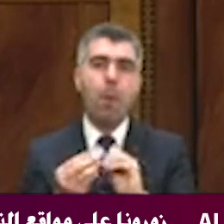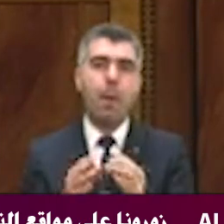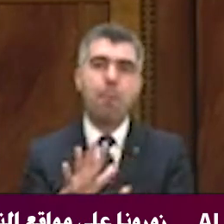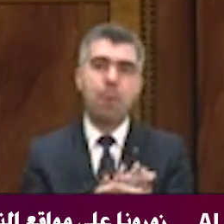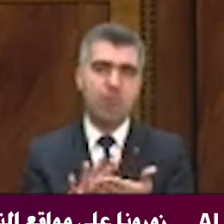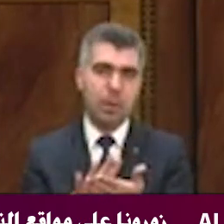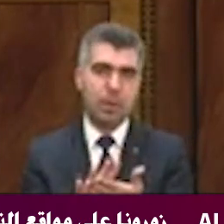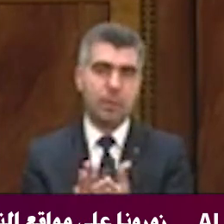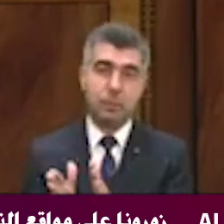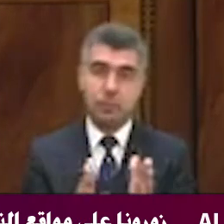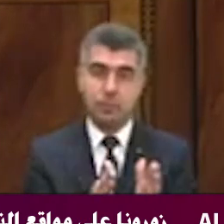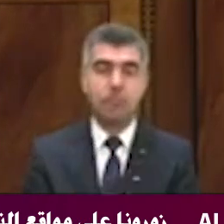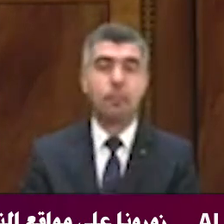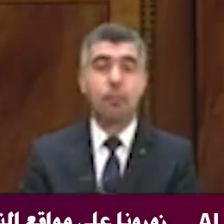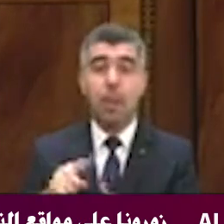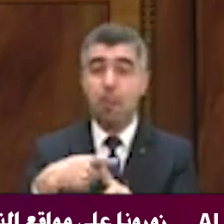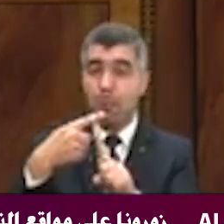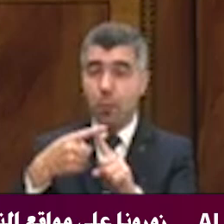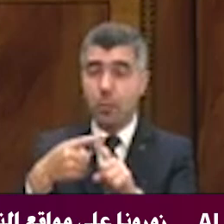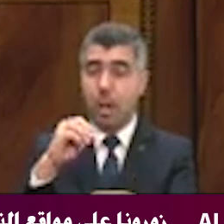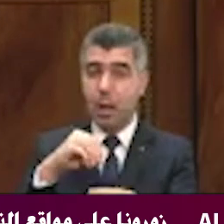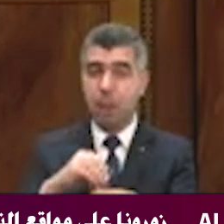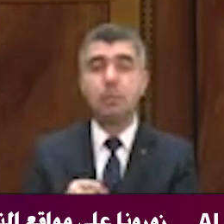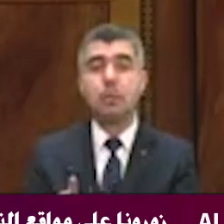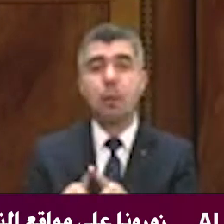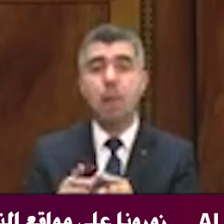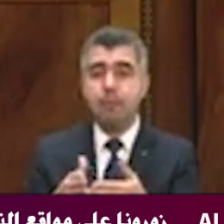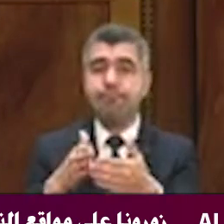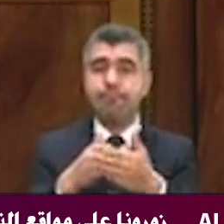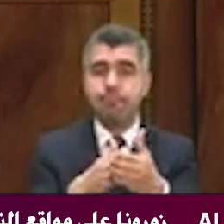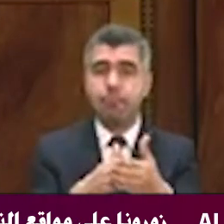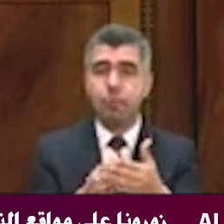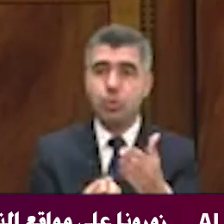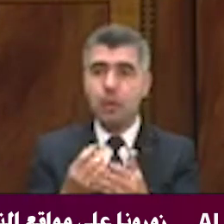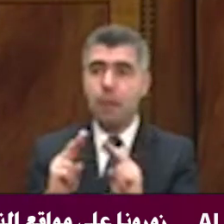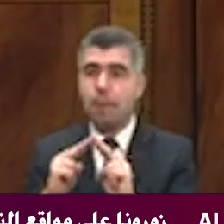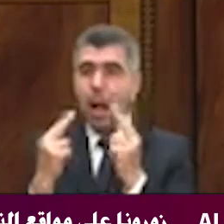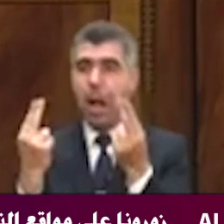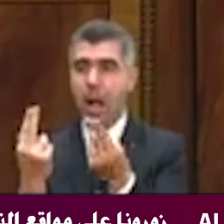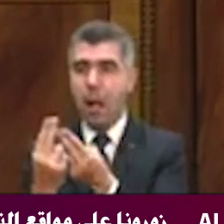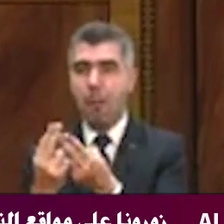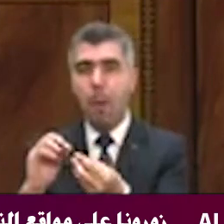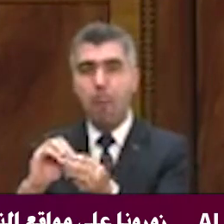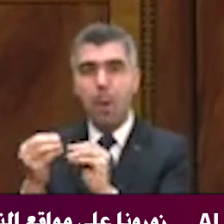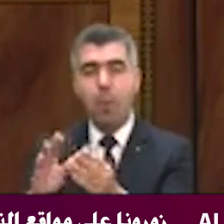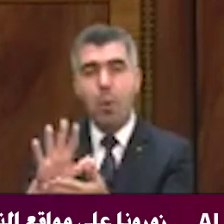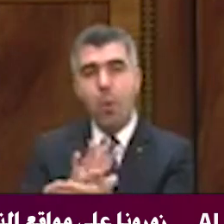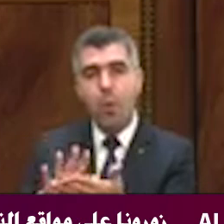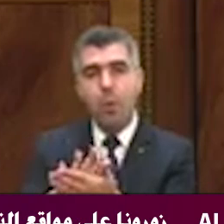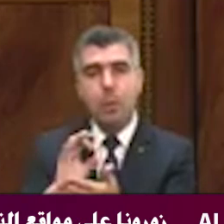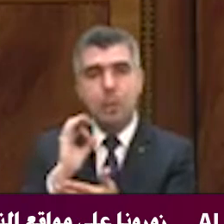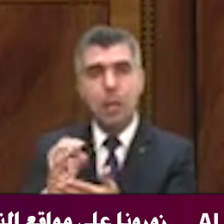نعيشها. هناك كذلك ضرورة الوعي بالرهانات الكبرى والمتغيرات الدولية والإقليمية، وعلى رأسها أزمة